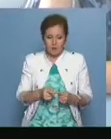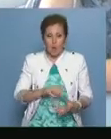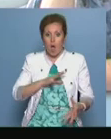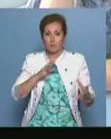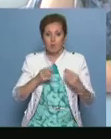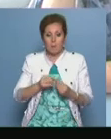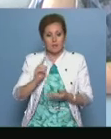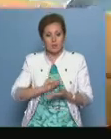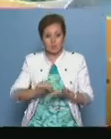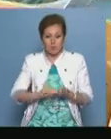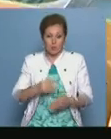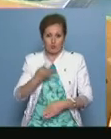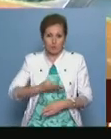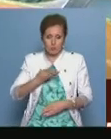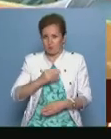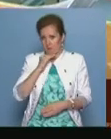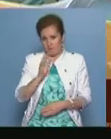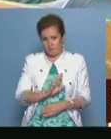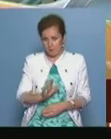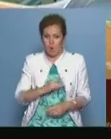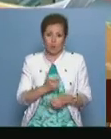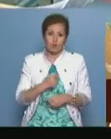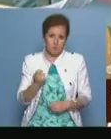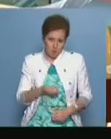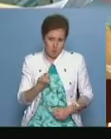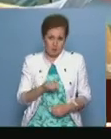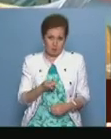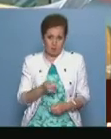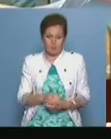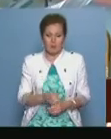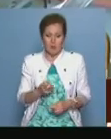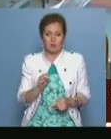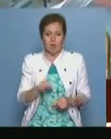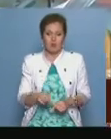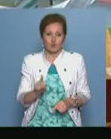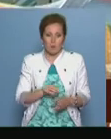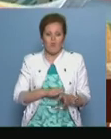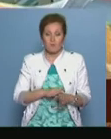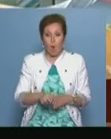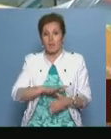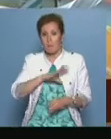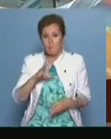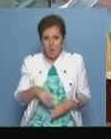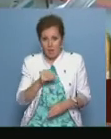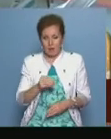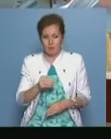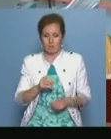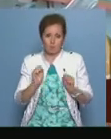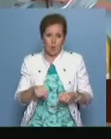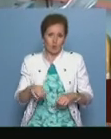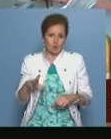хватает 4 часов. Этого очень мало. Для того, чтобы в полной мере можно